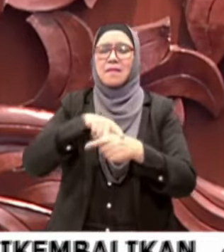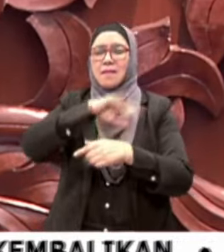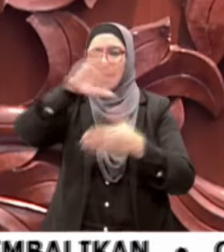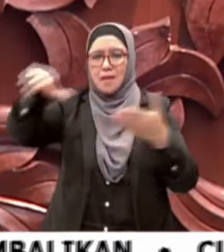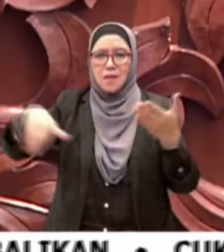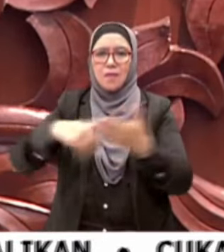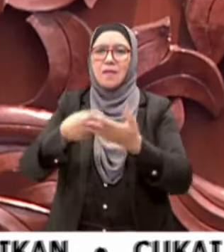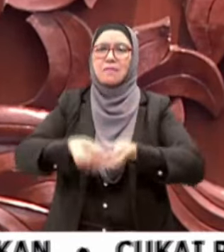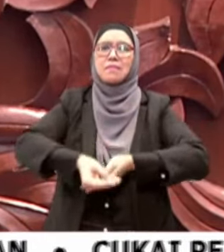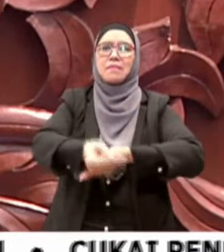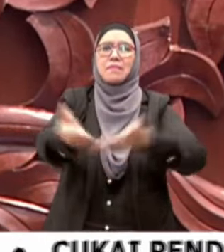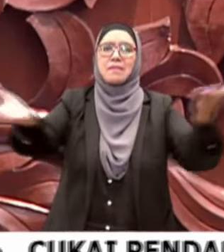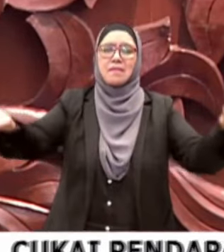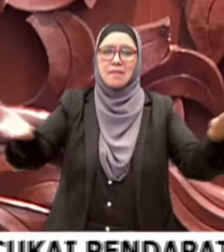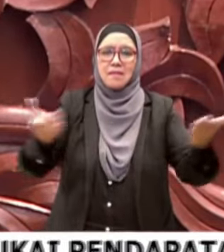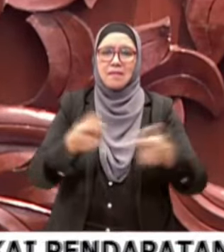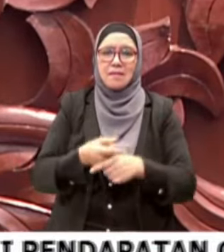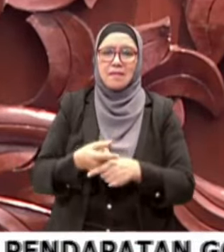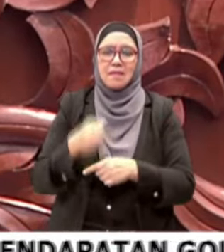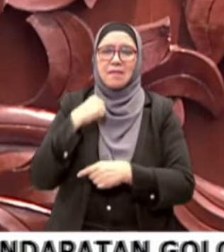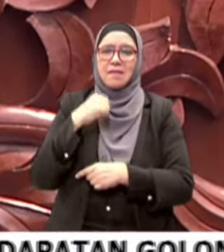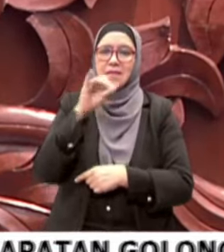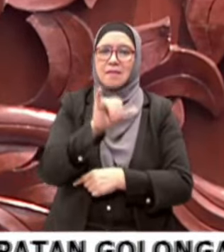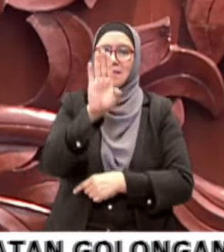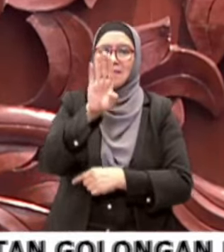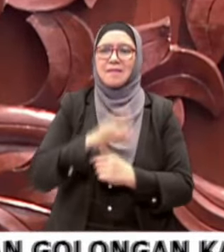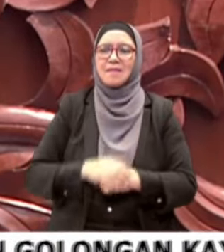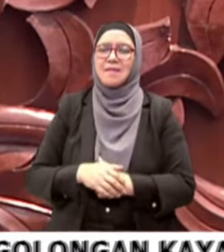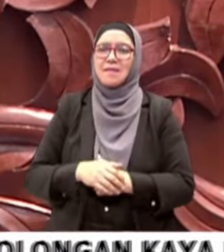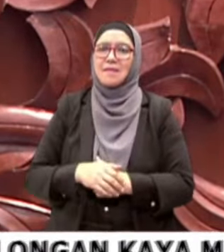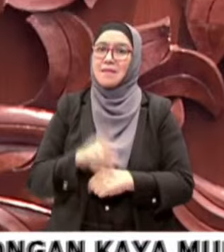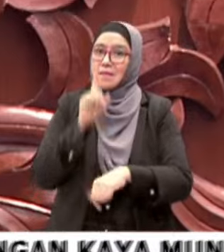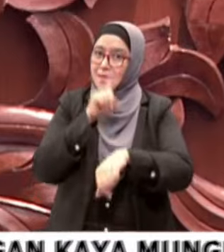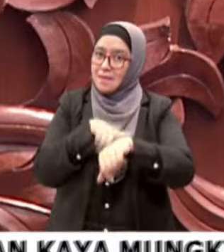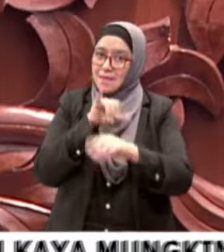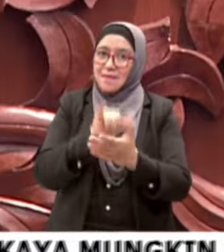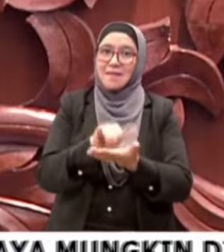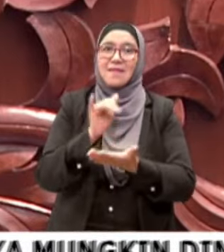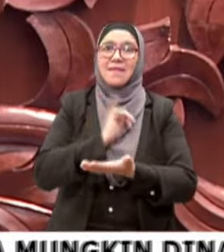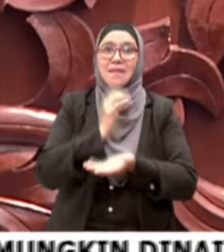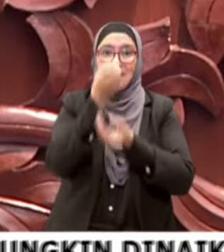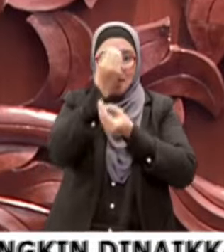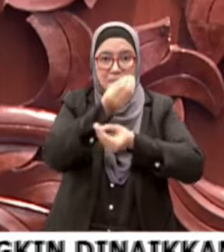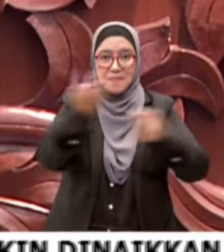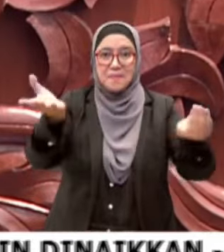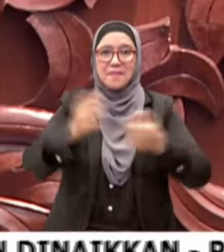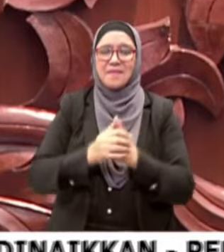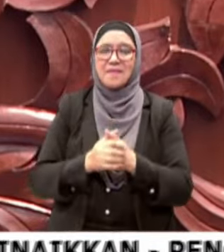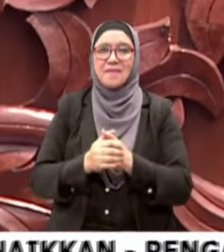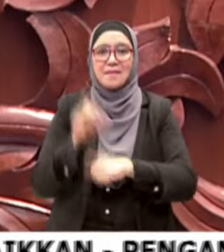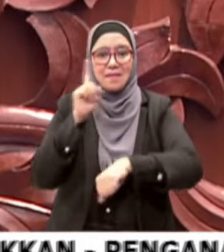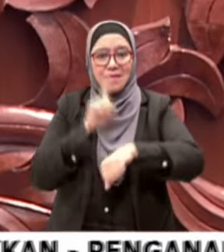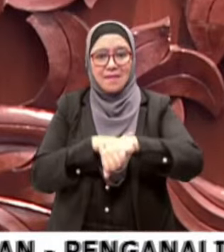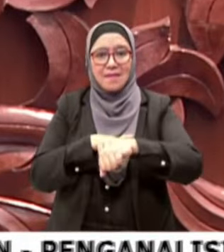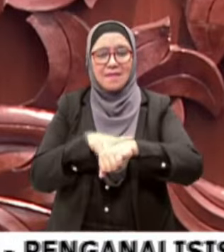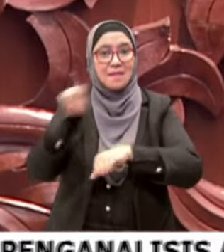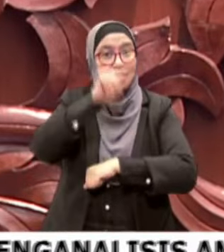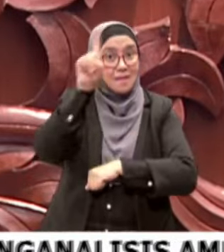meja lele yang Roman Pada masa itu ingin saya memaklumkan bahwa waktu pertanyaan-pertanyaan